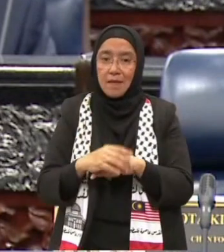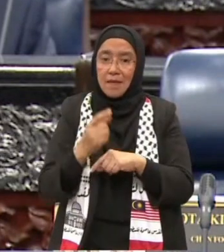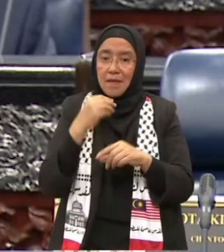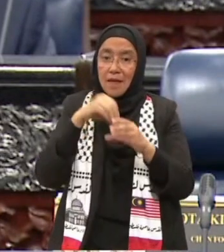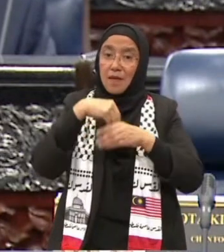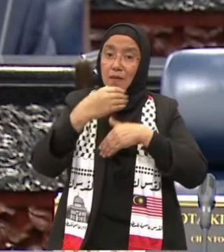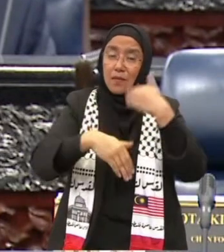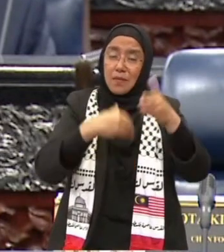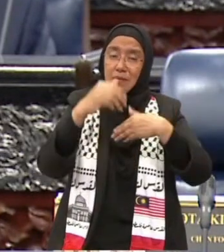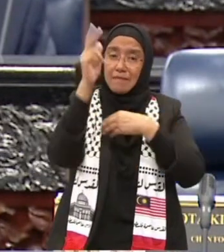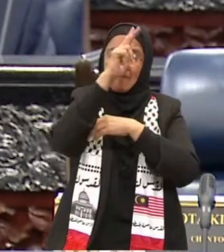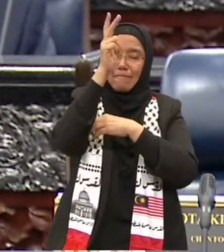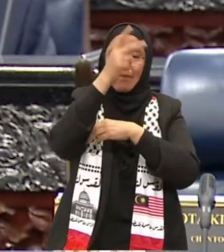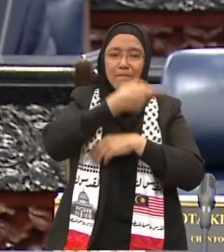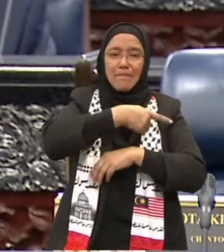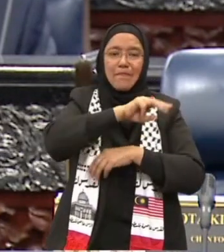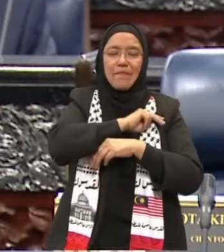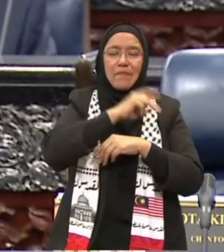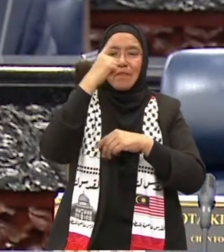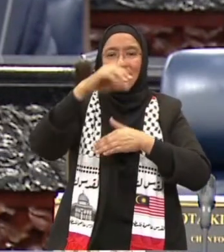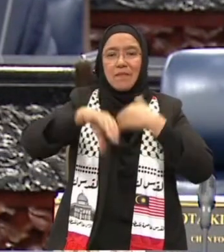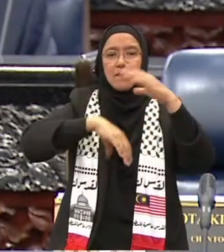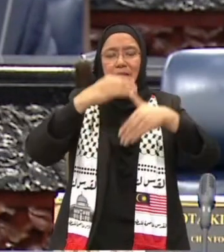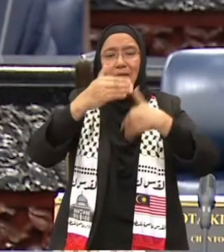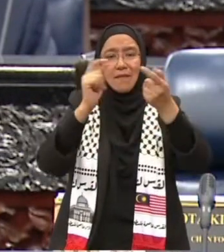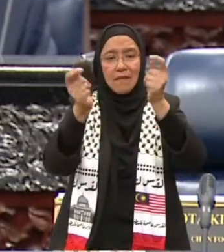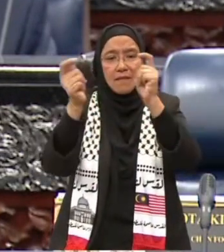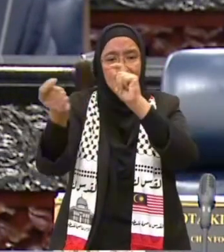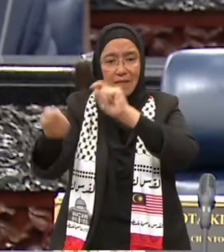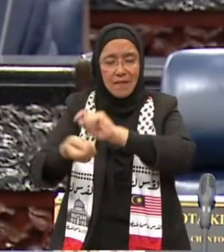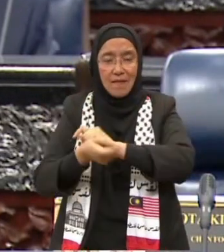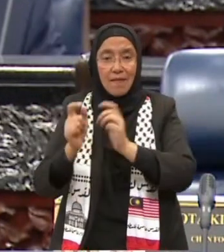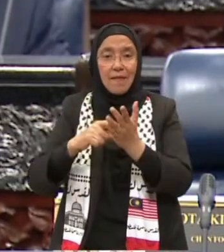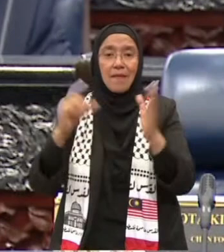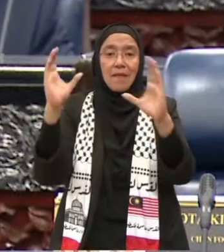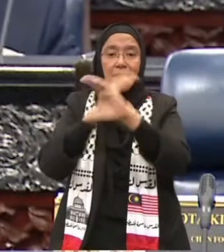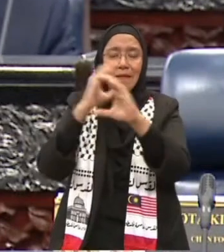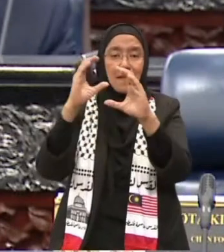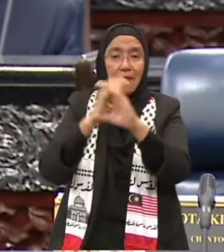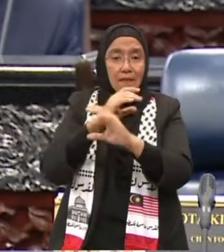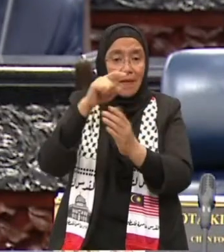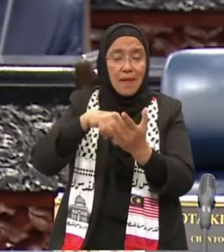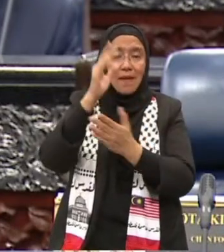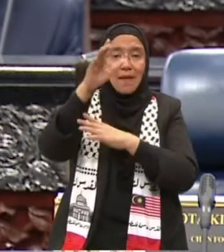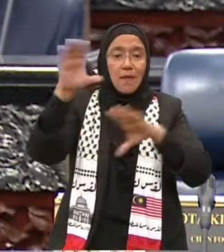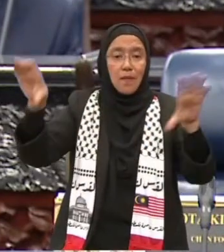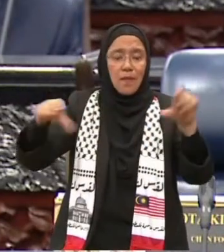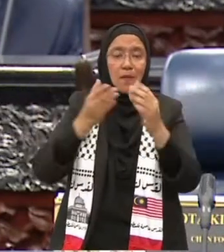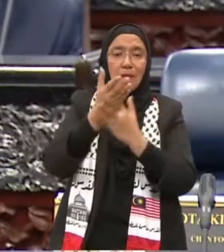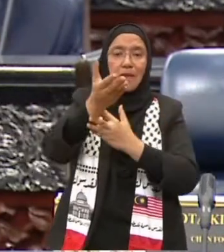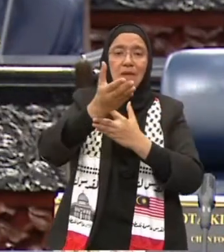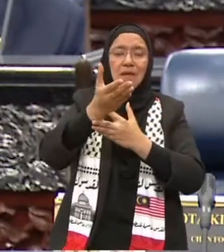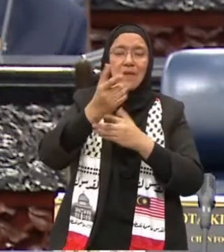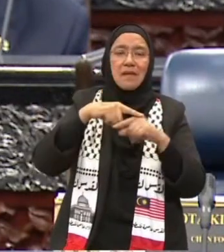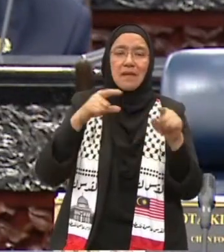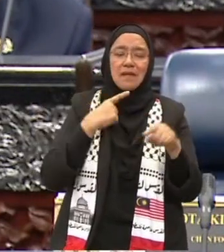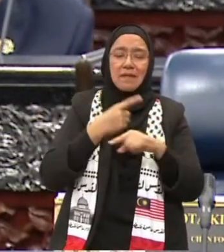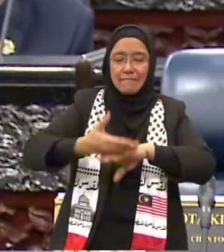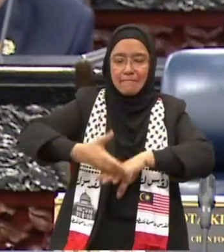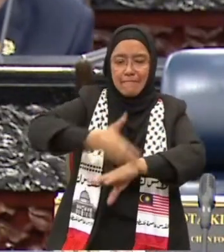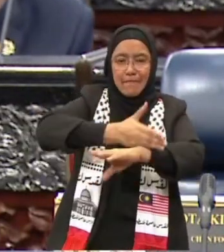Akta 118, cabaran-cabaran ini akan dikurangkan melalui penambahbaikan proses jual-beli kediaman